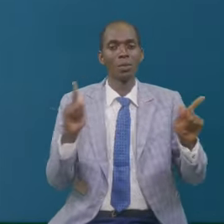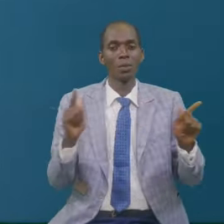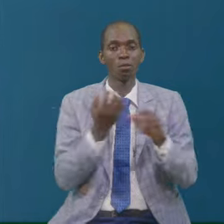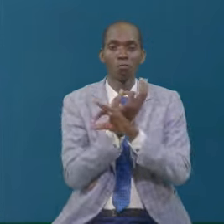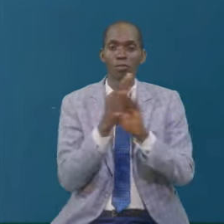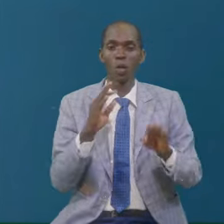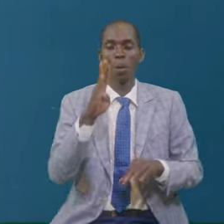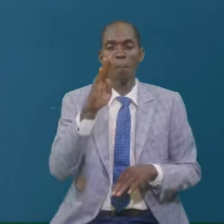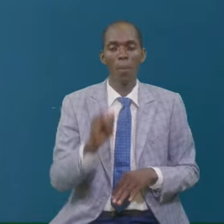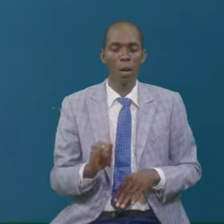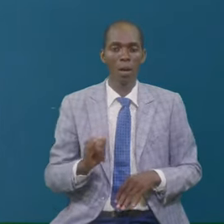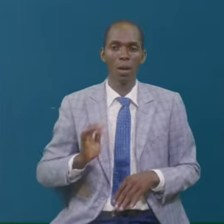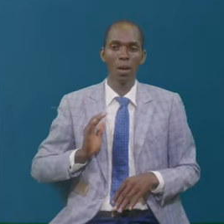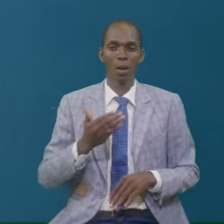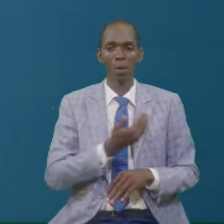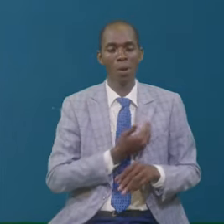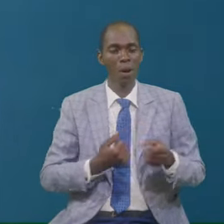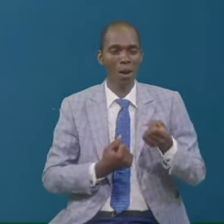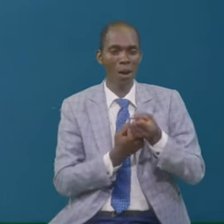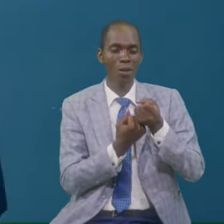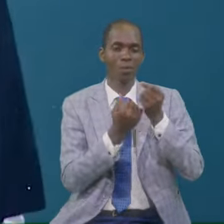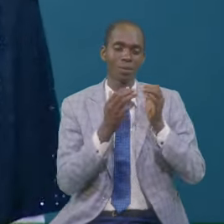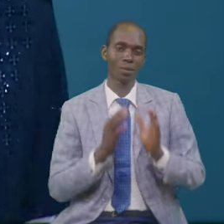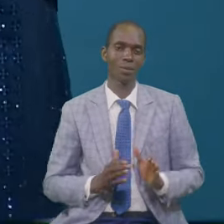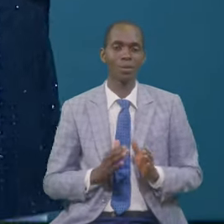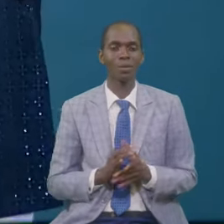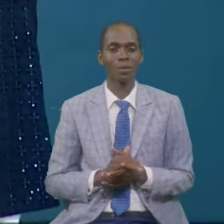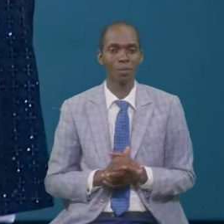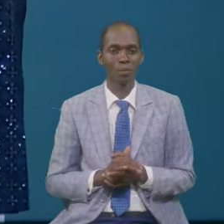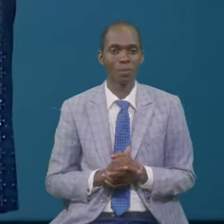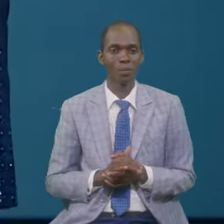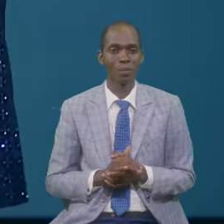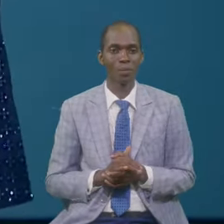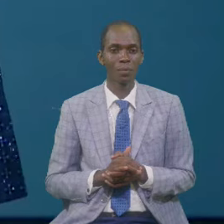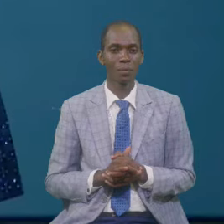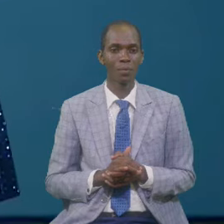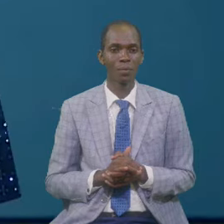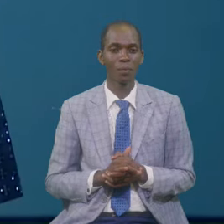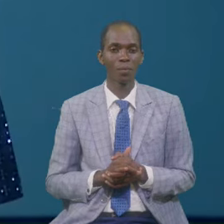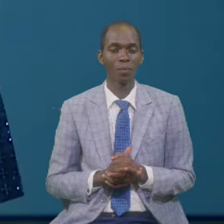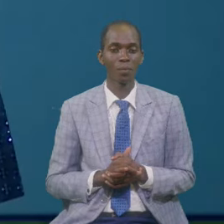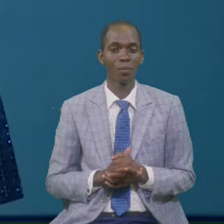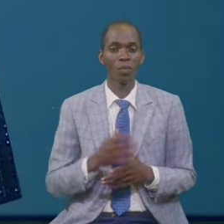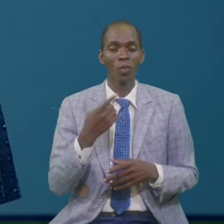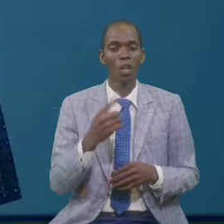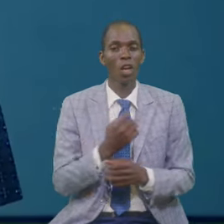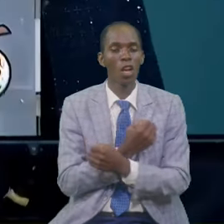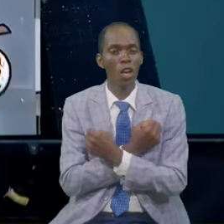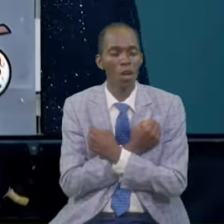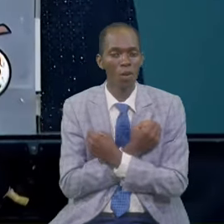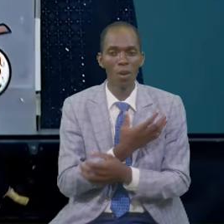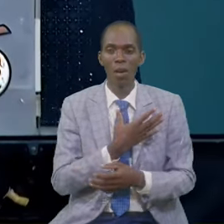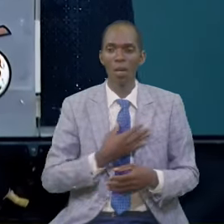యొక్క న్యాయవాది ద్వారా ప్రేమ లభించింది, స్వాతంత్ర్యం లభించింది. ది లవ్ అండ్ ది